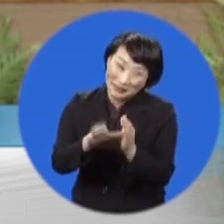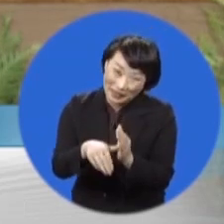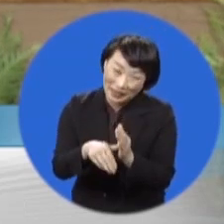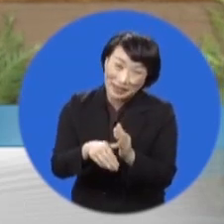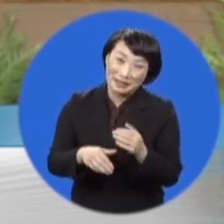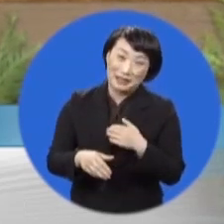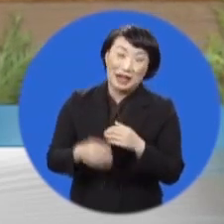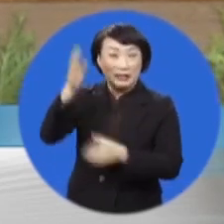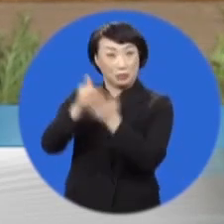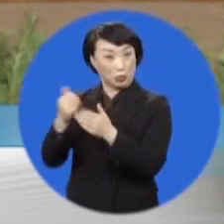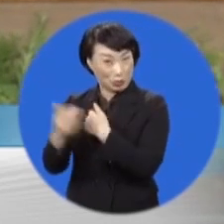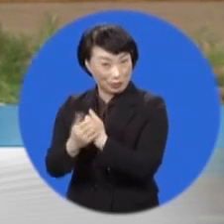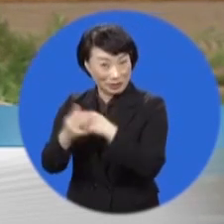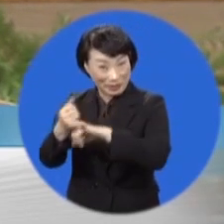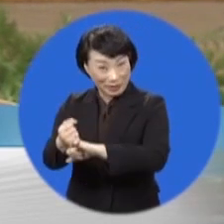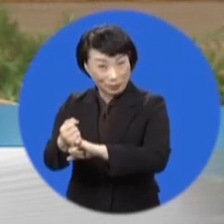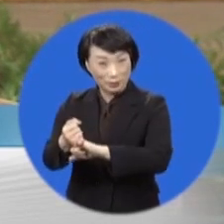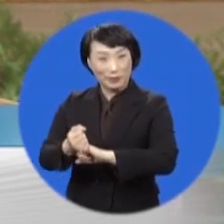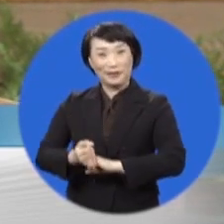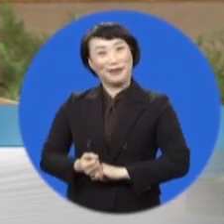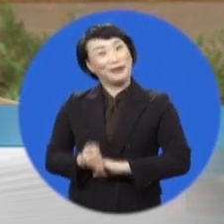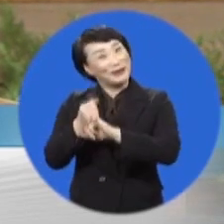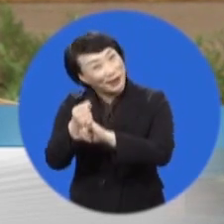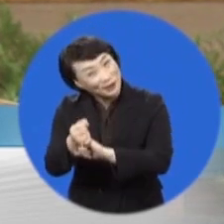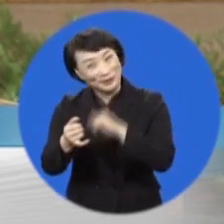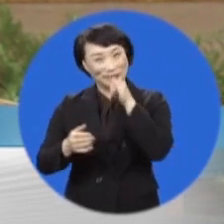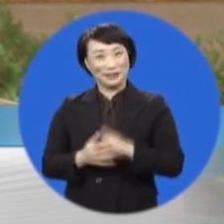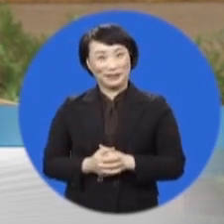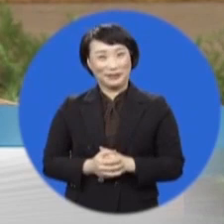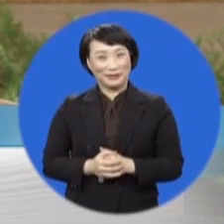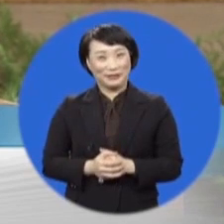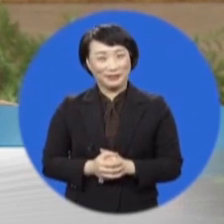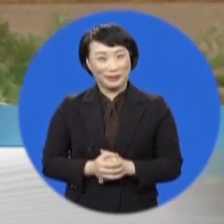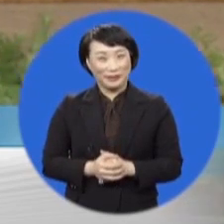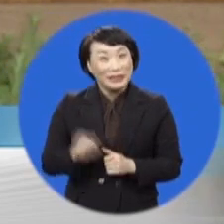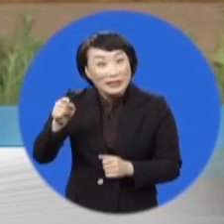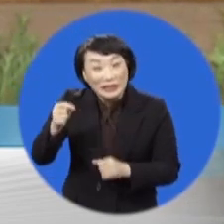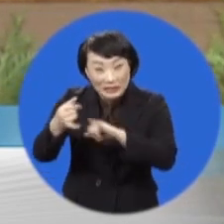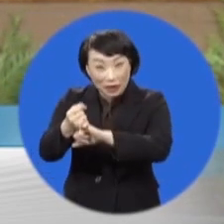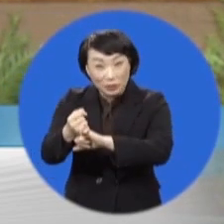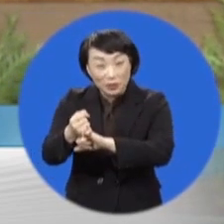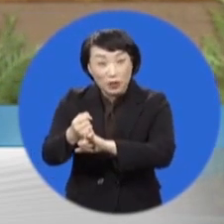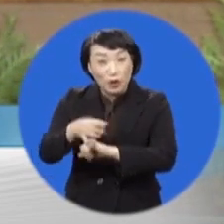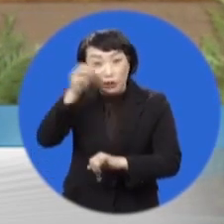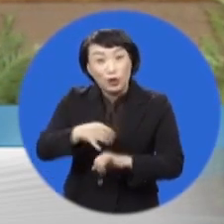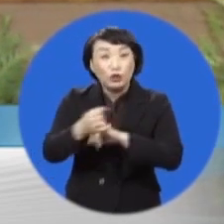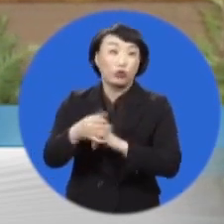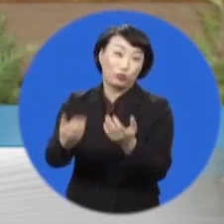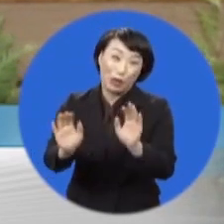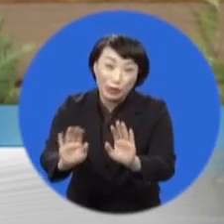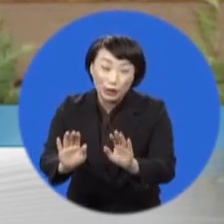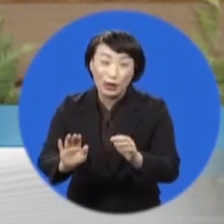태가 토와 줄게 3 약속했어요 예 에 그 약속도 그게 그냥 한게 아니라